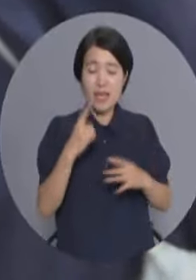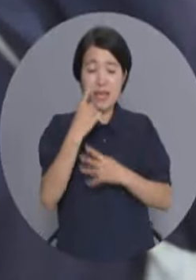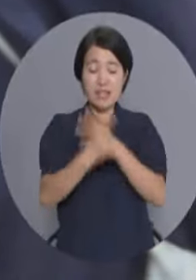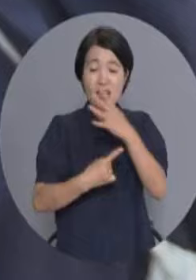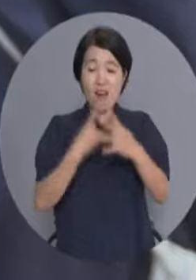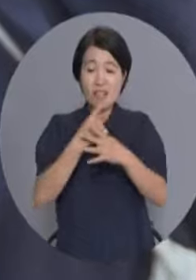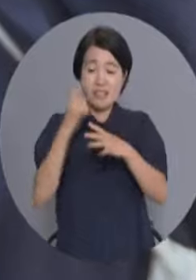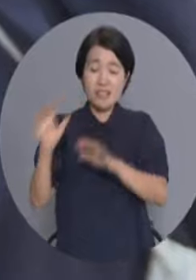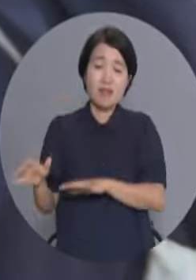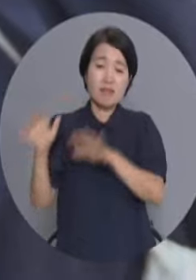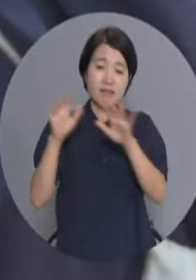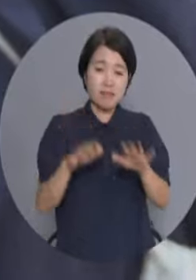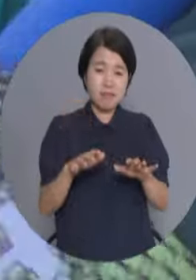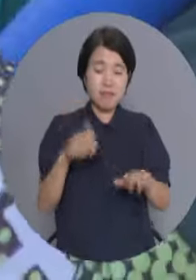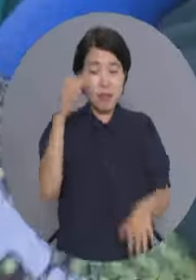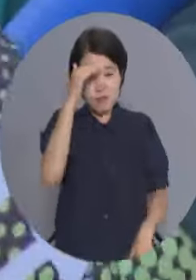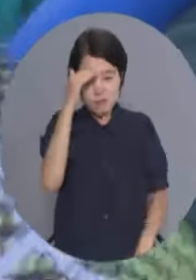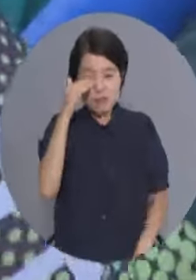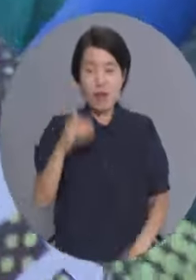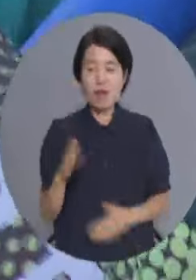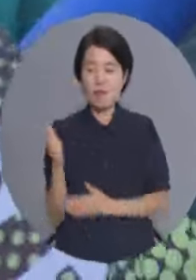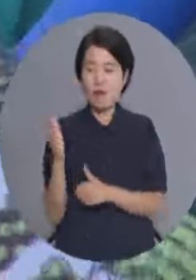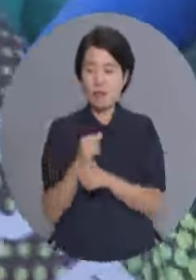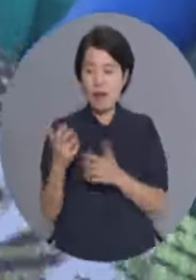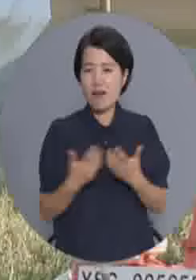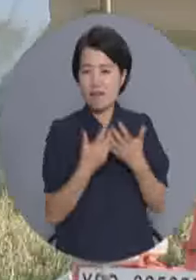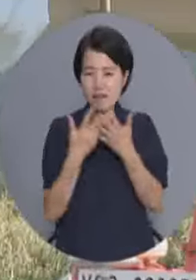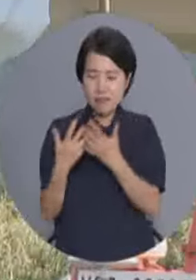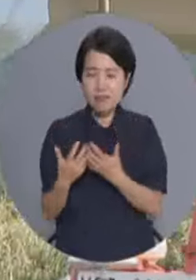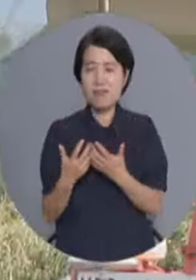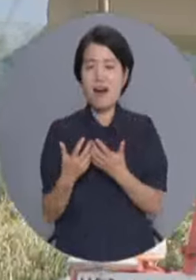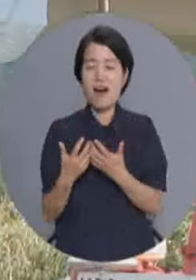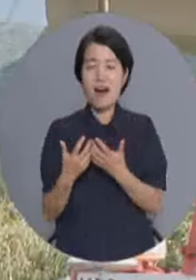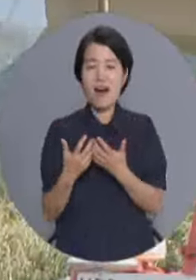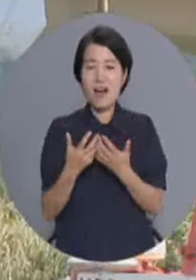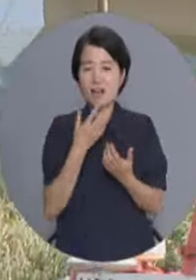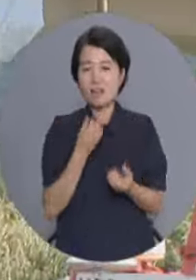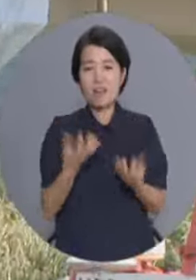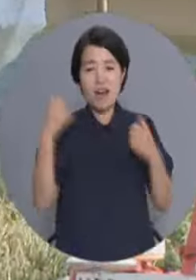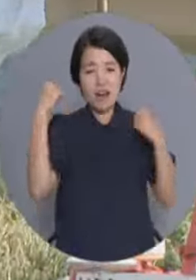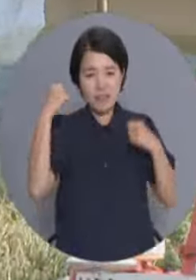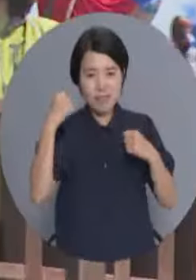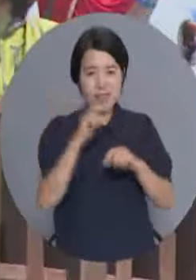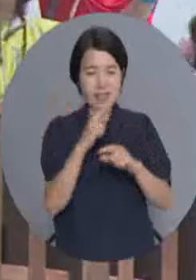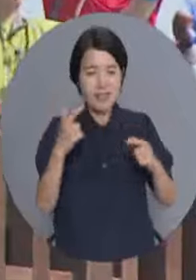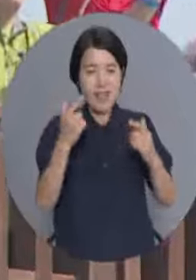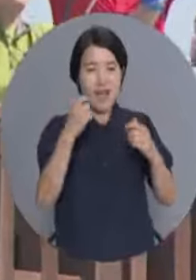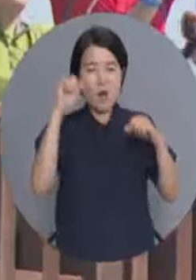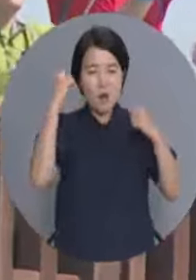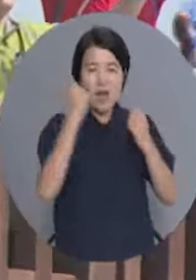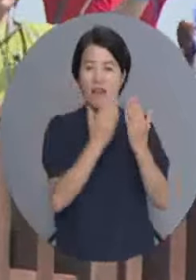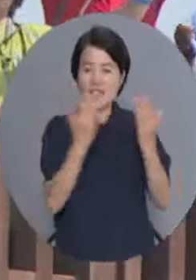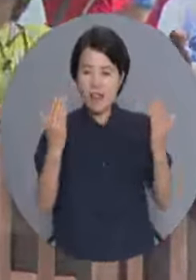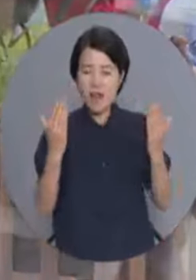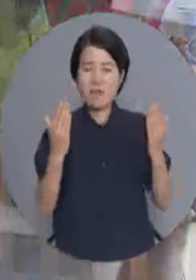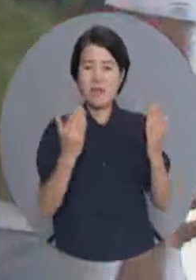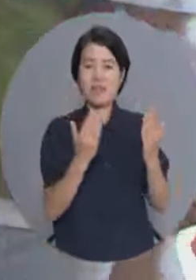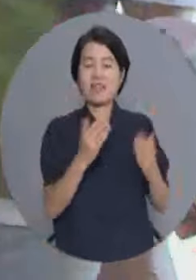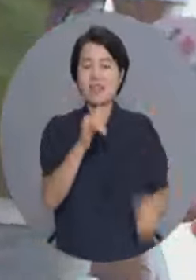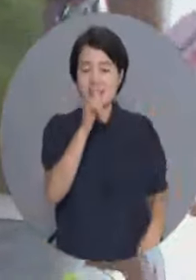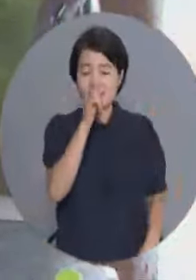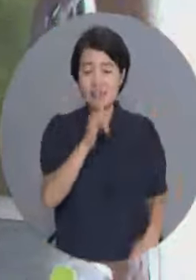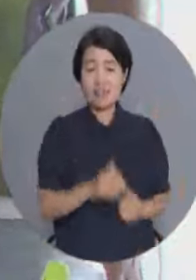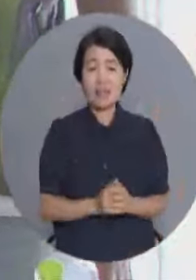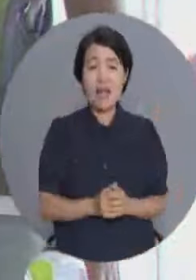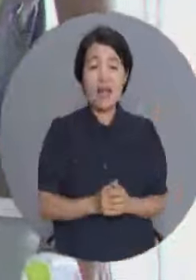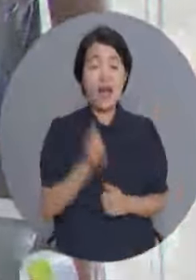탐조와 와온 풍어제, 거차 뻘배 타기와 힐링 요가 등 다채로운 공연, 체험, 전시가 진행됩니다.